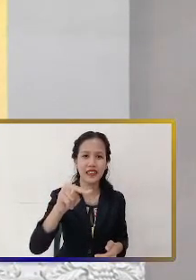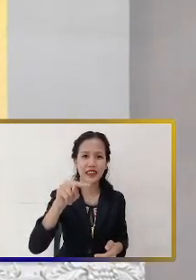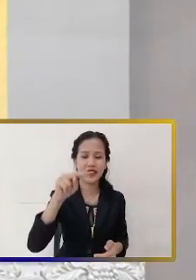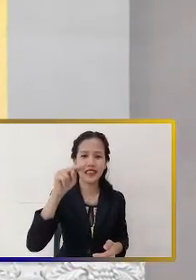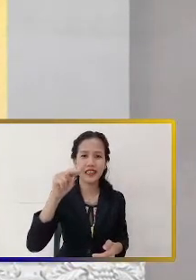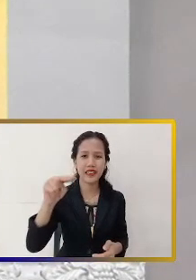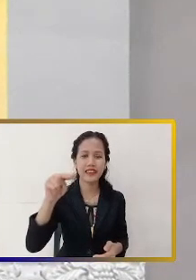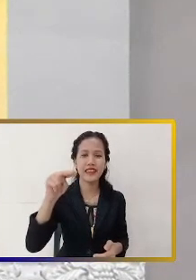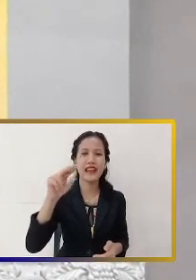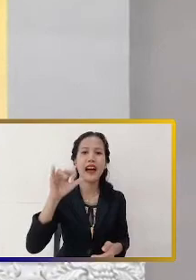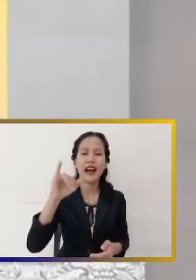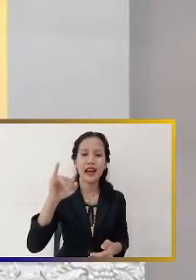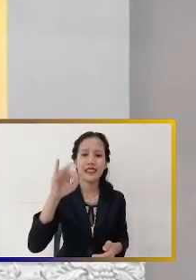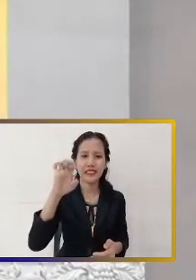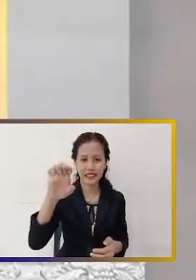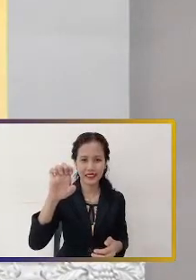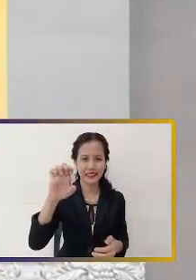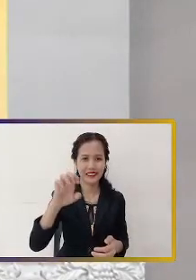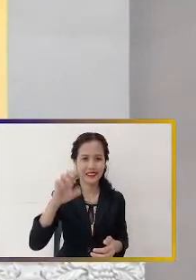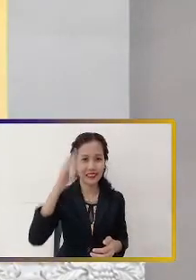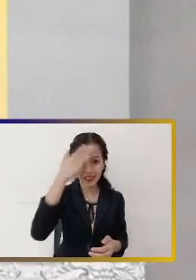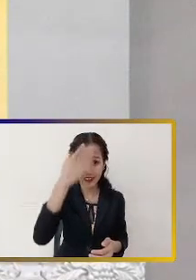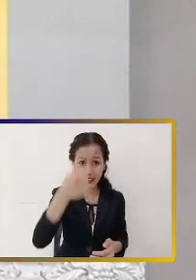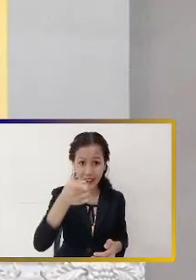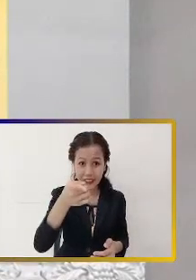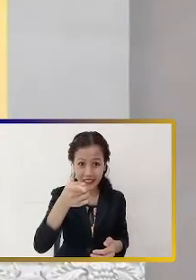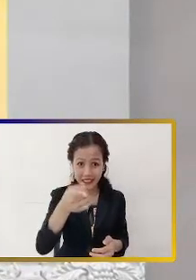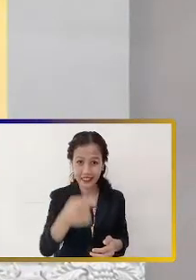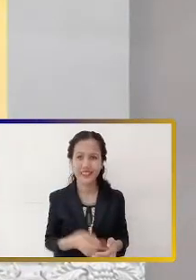Panginoon, maging bilyonaryo ako.